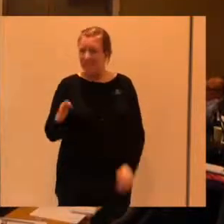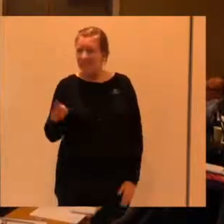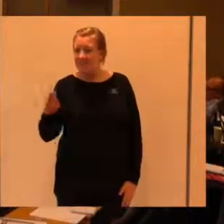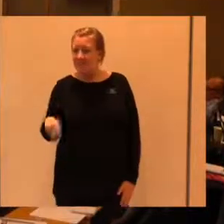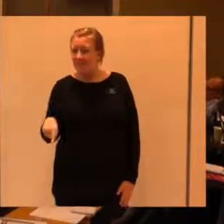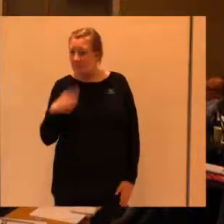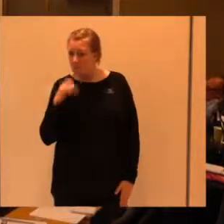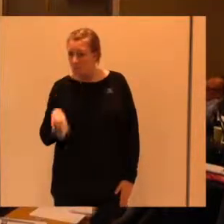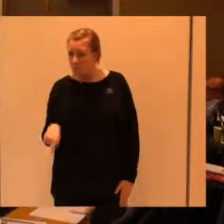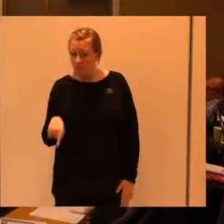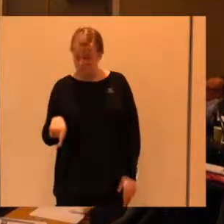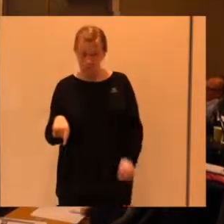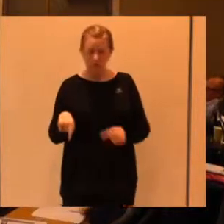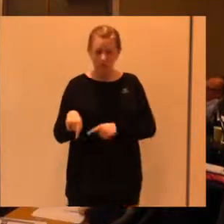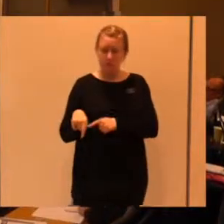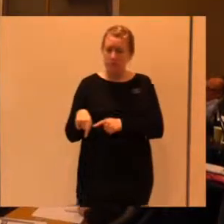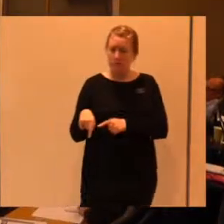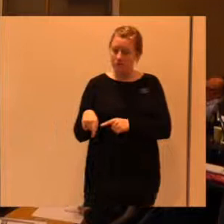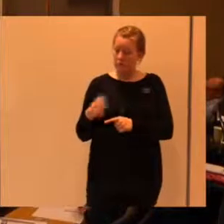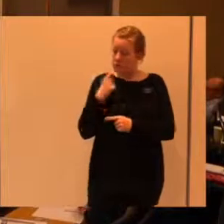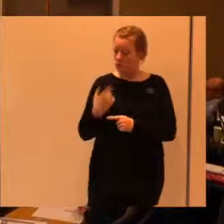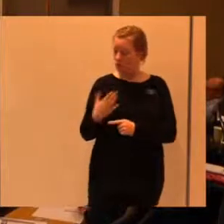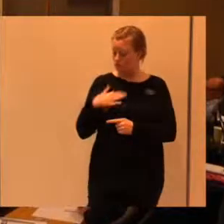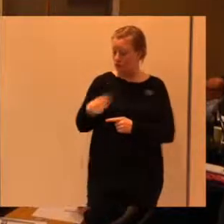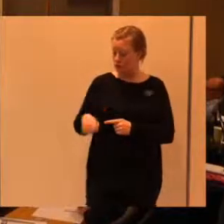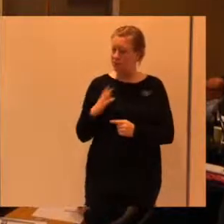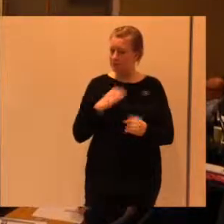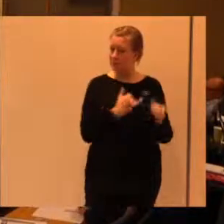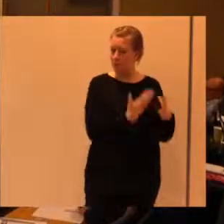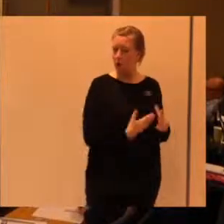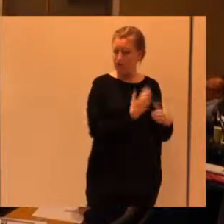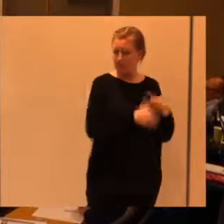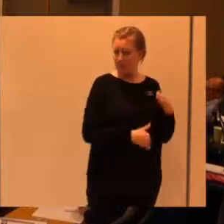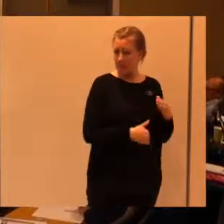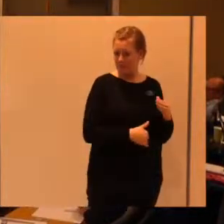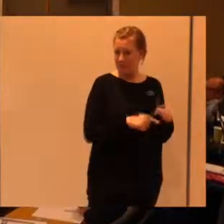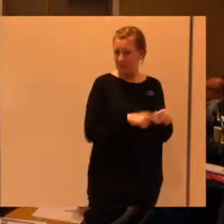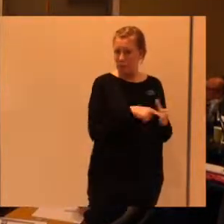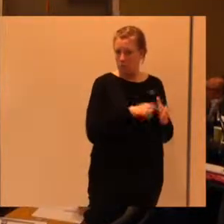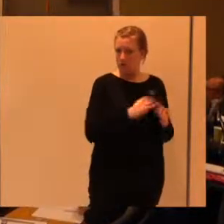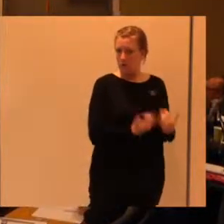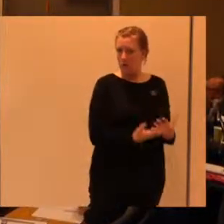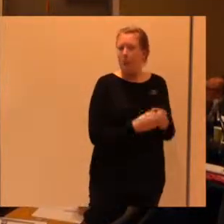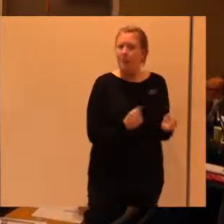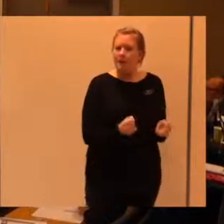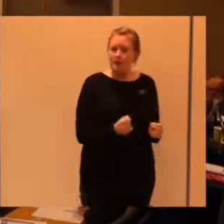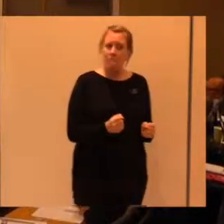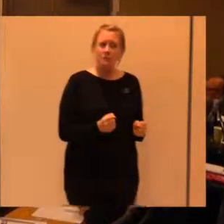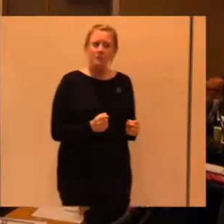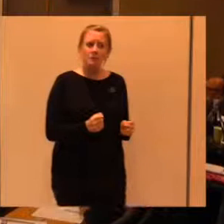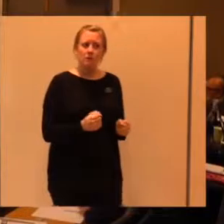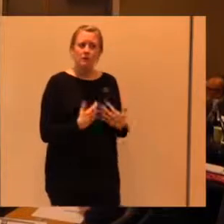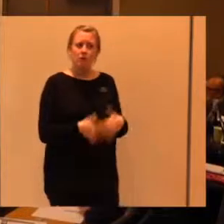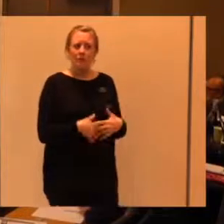med, det finns det stöd för att arbeta med i nuvarande version. Men det finns också en kritik att det här funkar ju bäst i